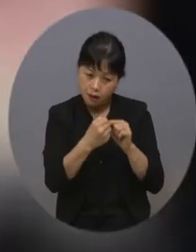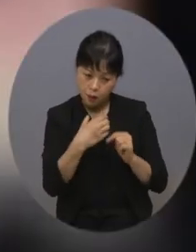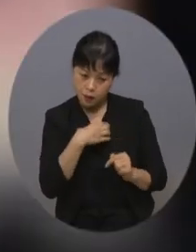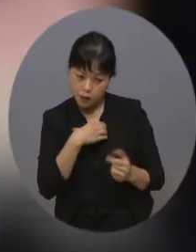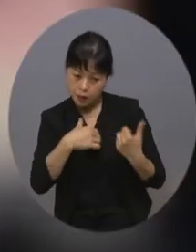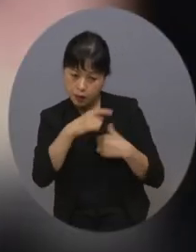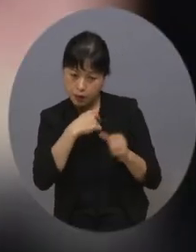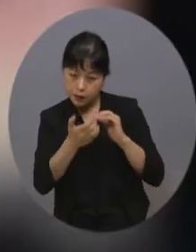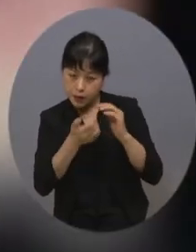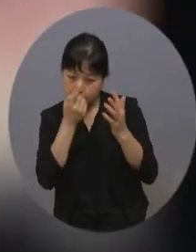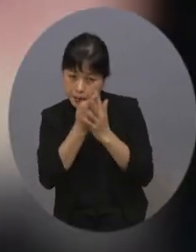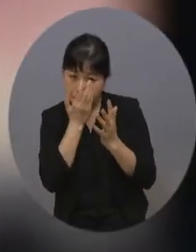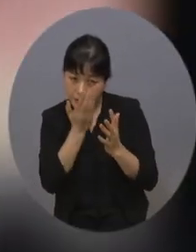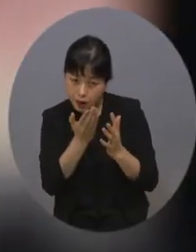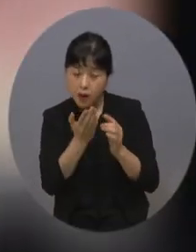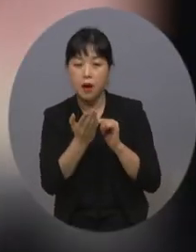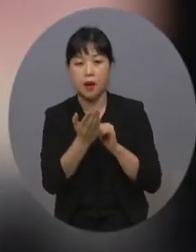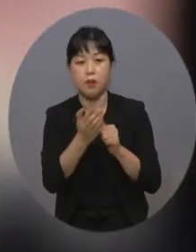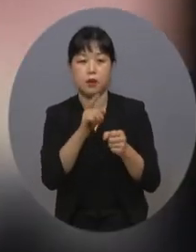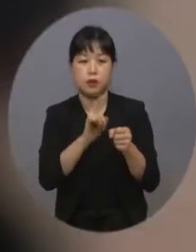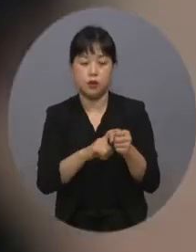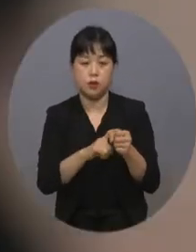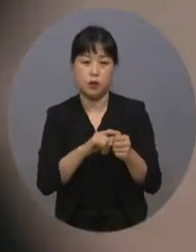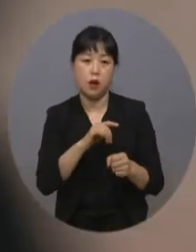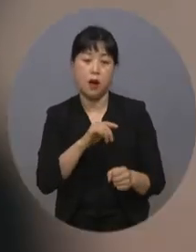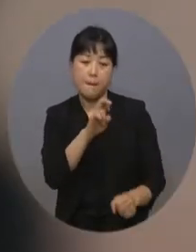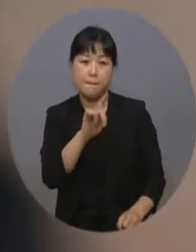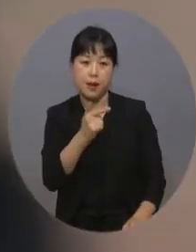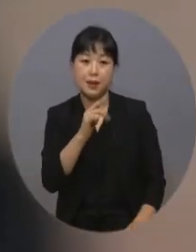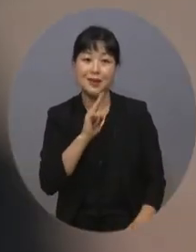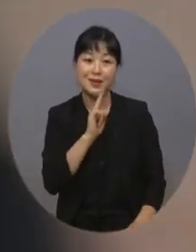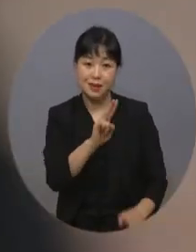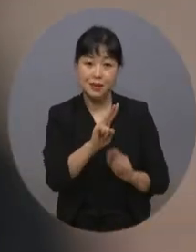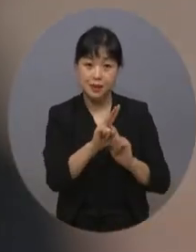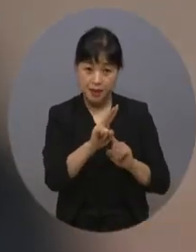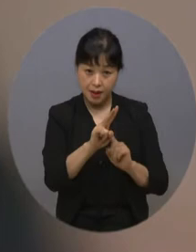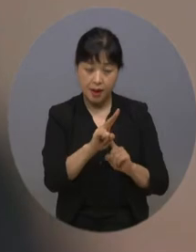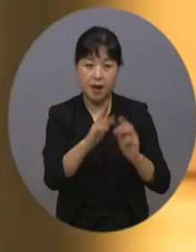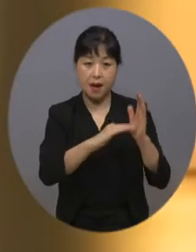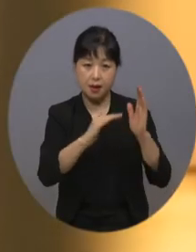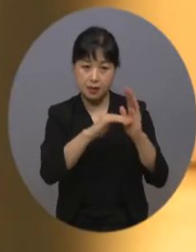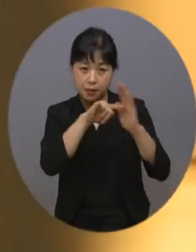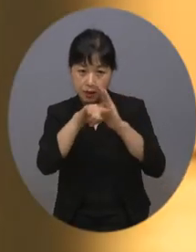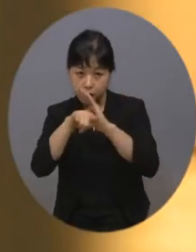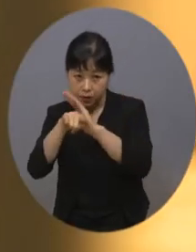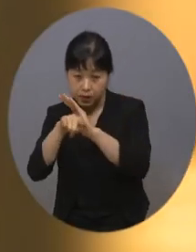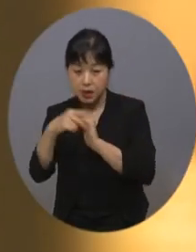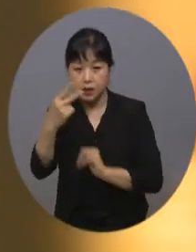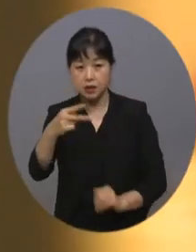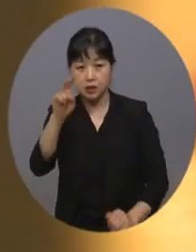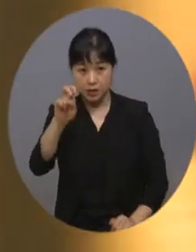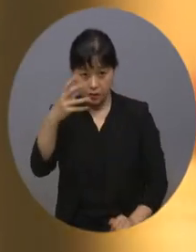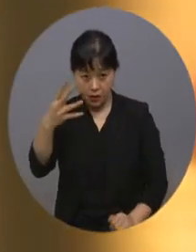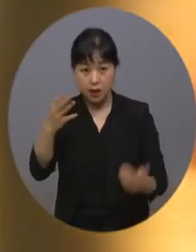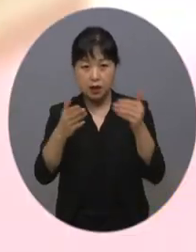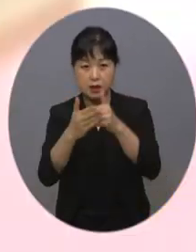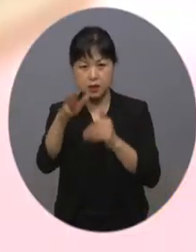위해 만 2세 이하의 영유아 가정방문 사업을 2024년까지 전국으로 확대합니다.